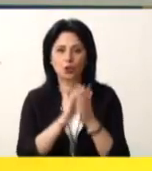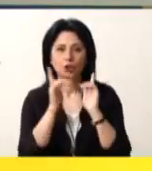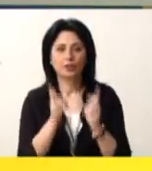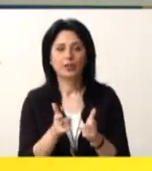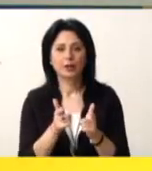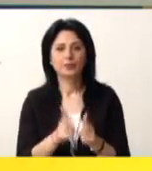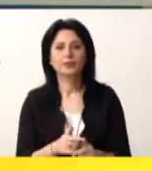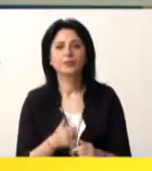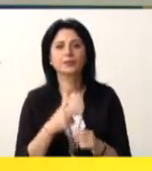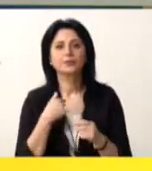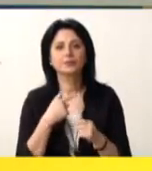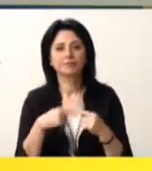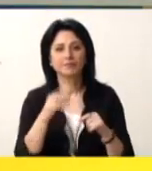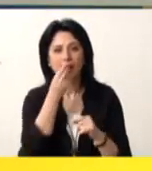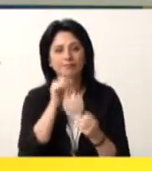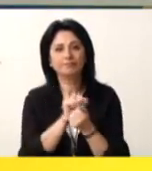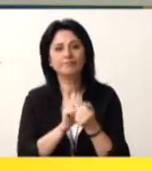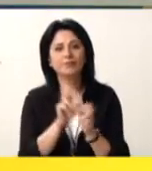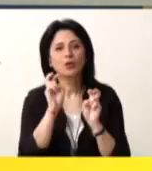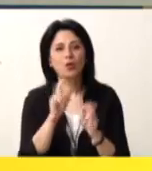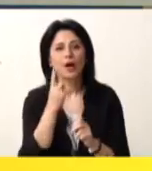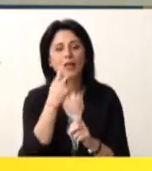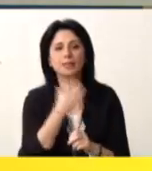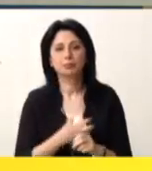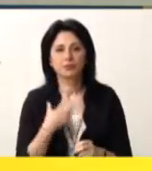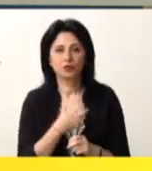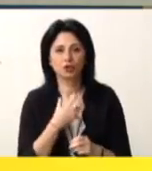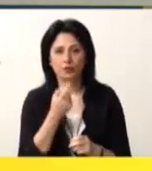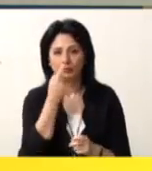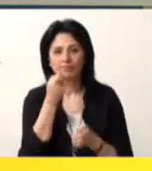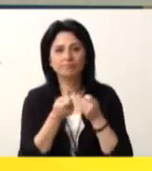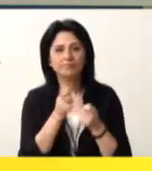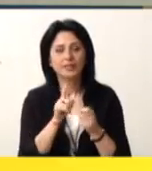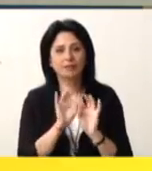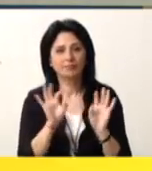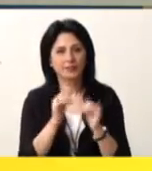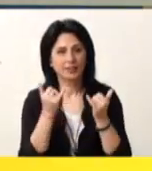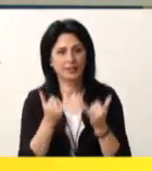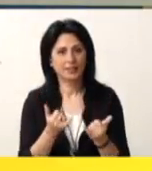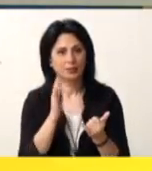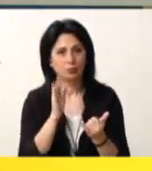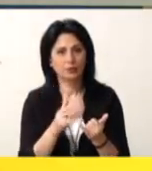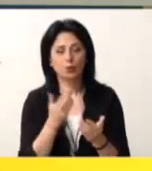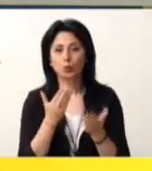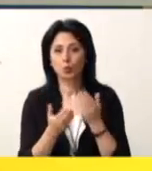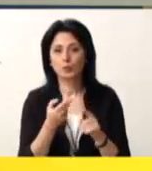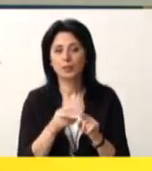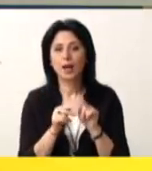შევთანხმდით, საჭმის მომნელებელი სისტემის ერთ მნიშვნელოვან ელემენტს ვსაუბრობთ დღეს ჩვენ, თუმცა